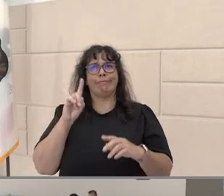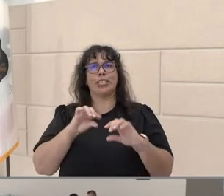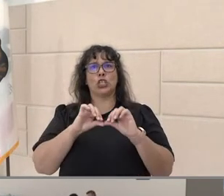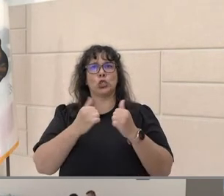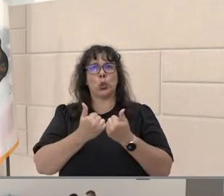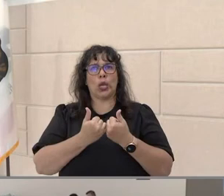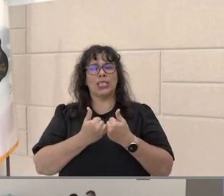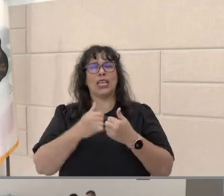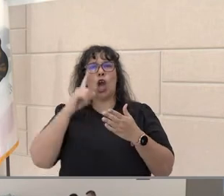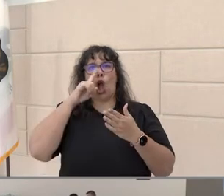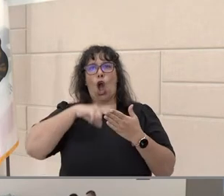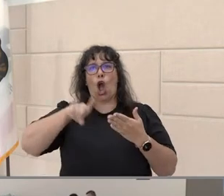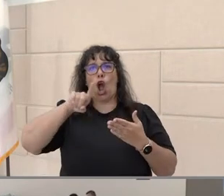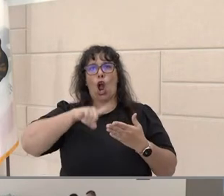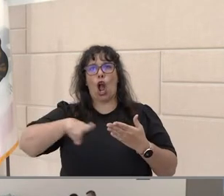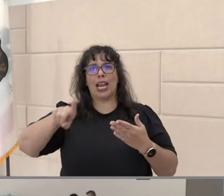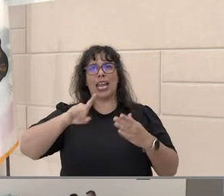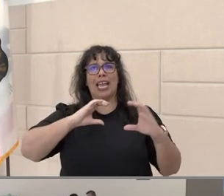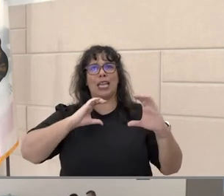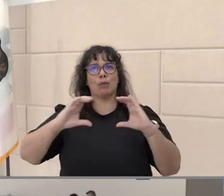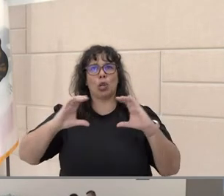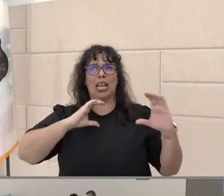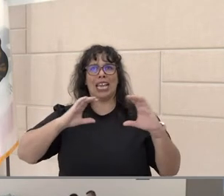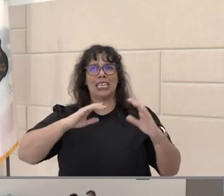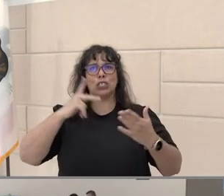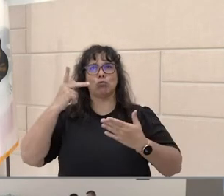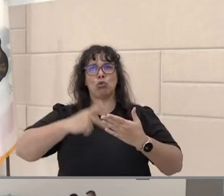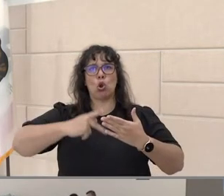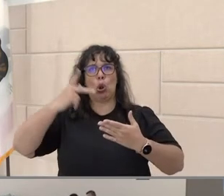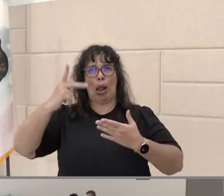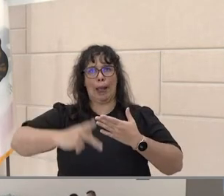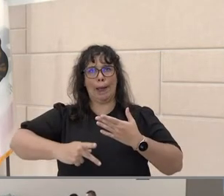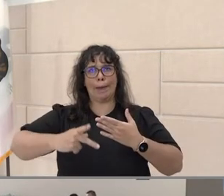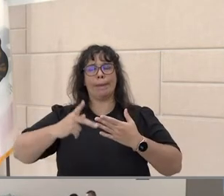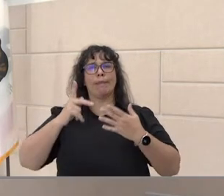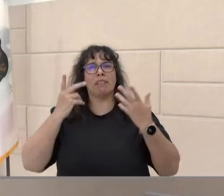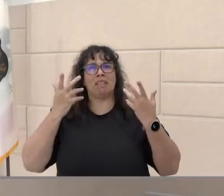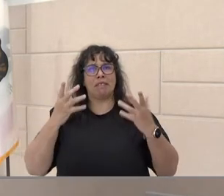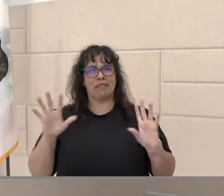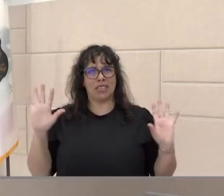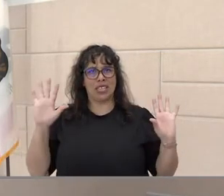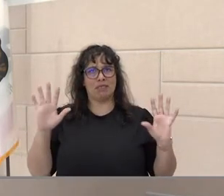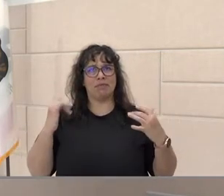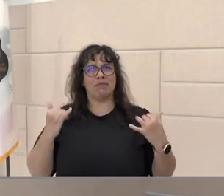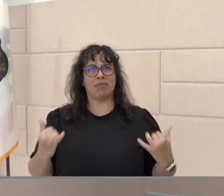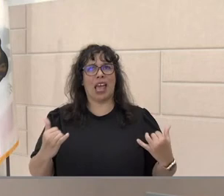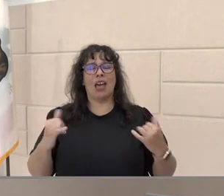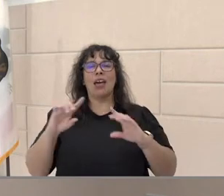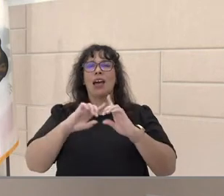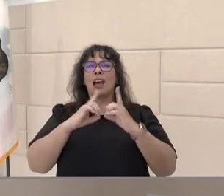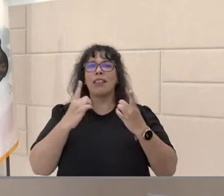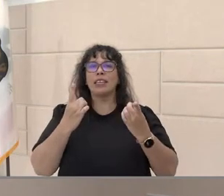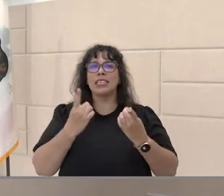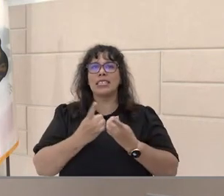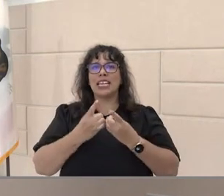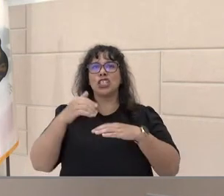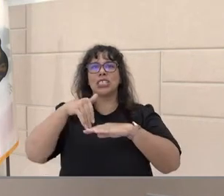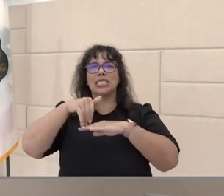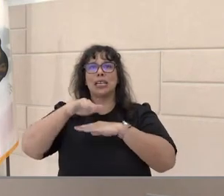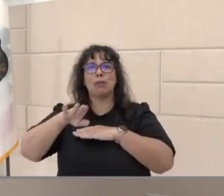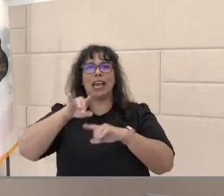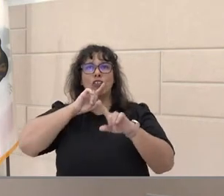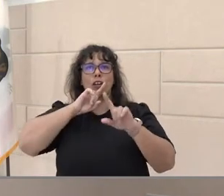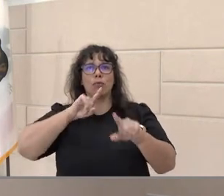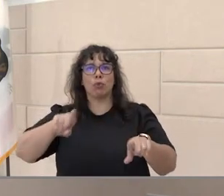ជាមួយកម្មវិធីដែលមានការ audit បានគេបានបំពេញការធ្វើ